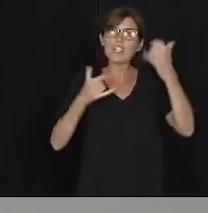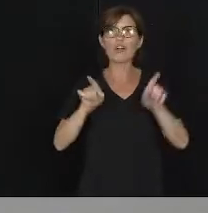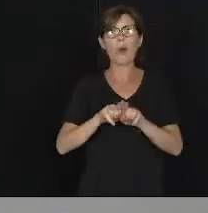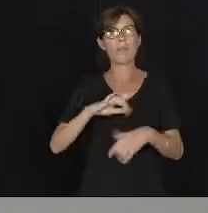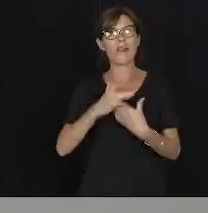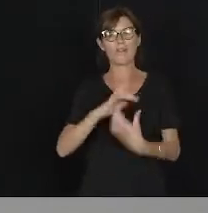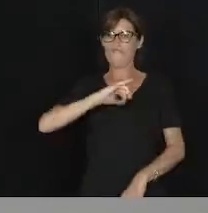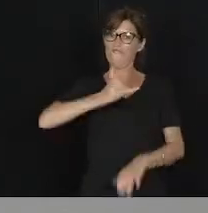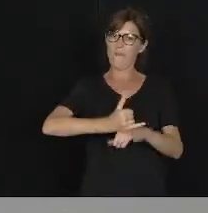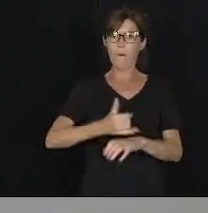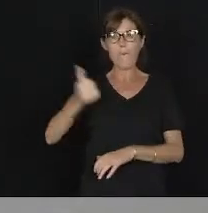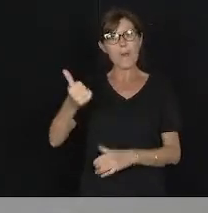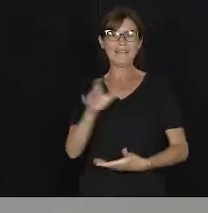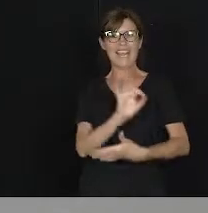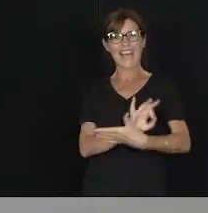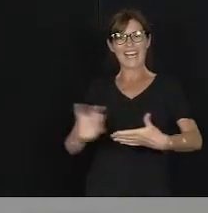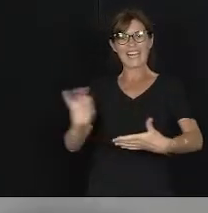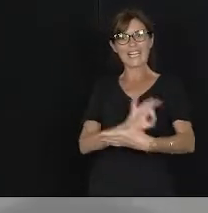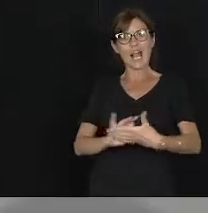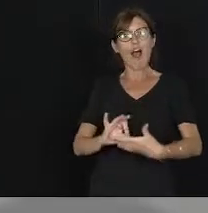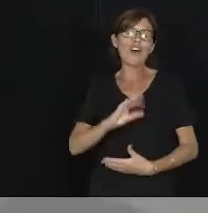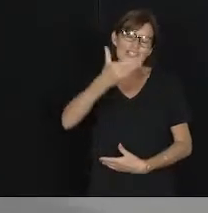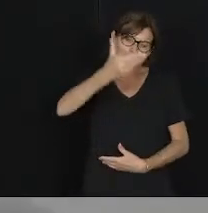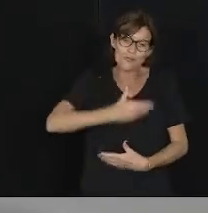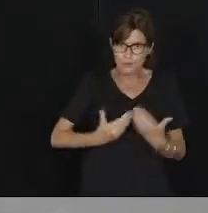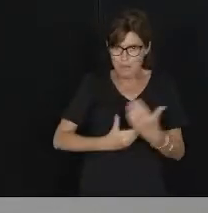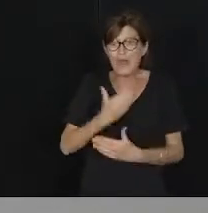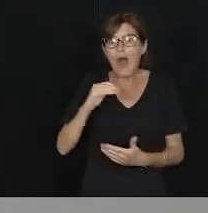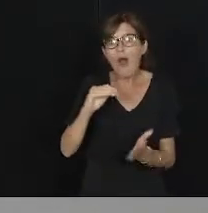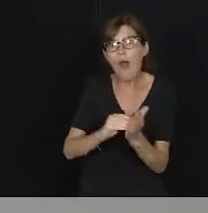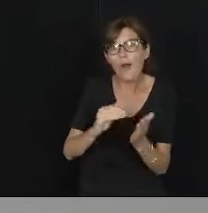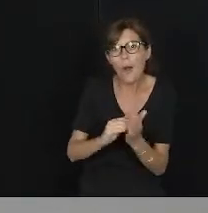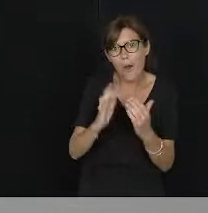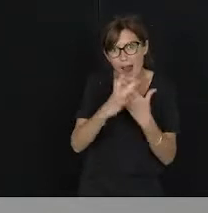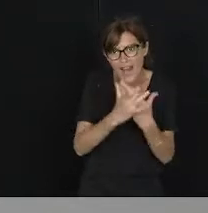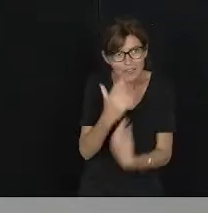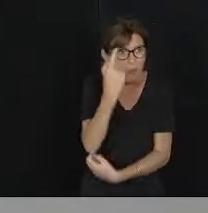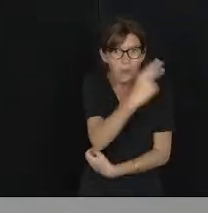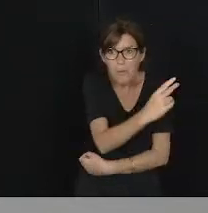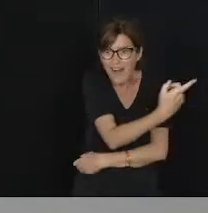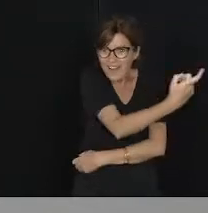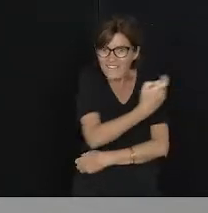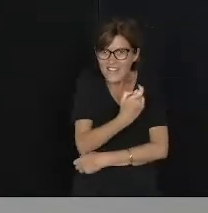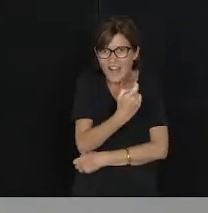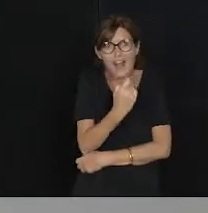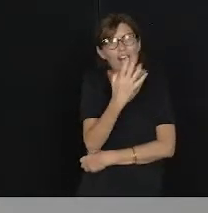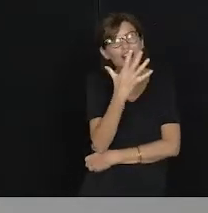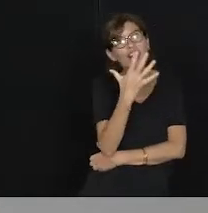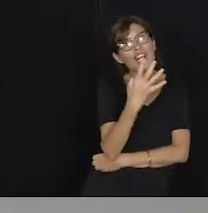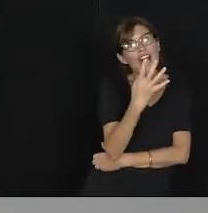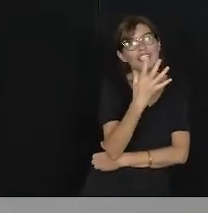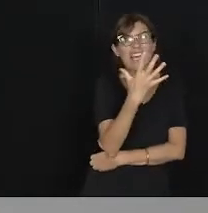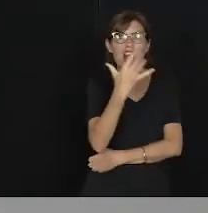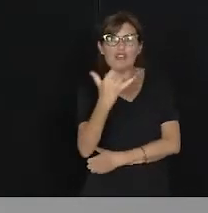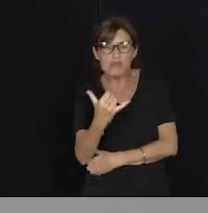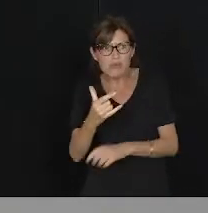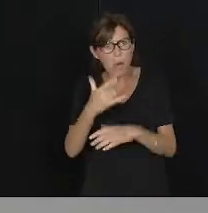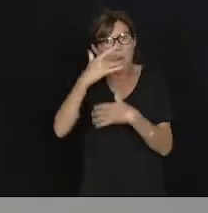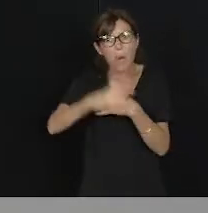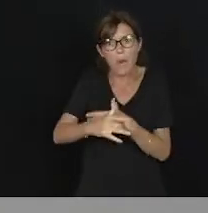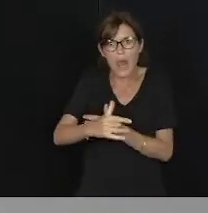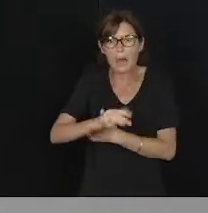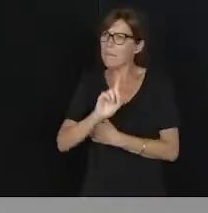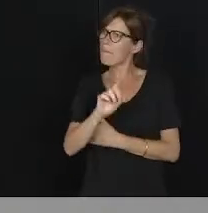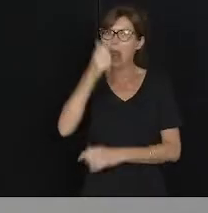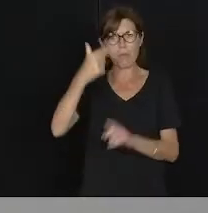écrit « J'ai reçu encore ce matin une lettre de toi, antidatée de 4 ou 5 jours, et ce n'est pas la première fois, loin de là. C'est